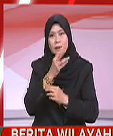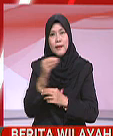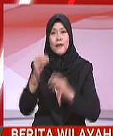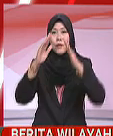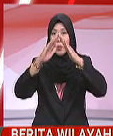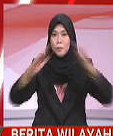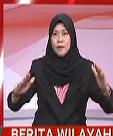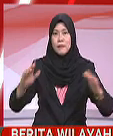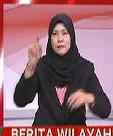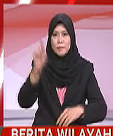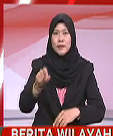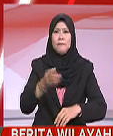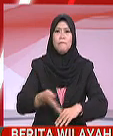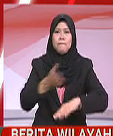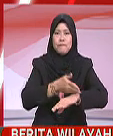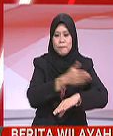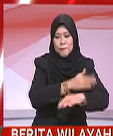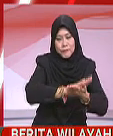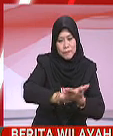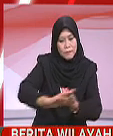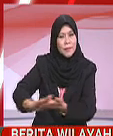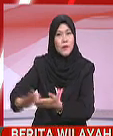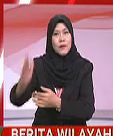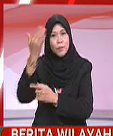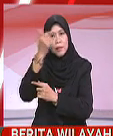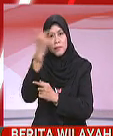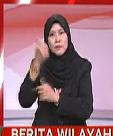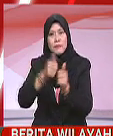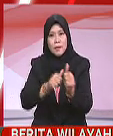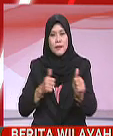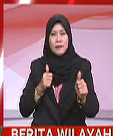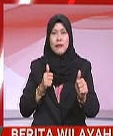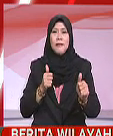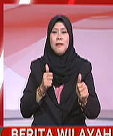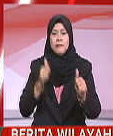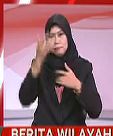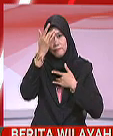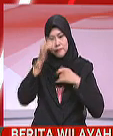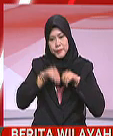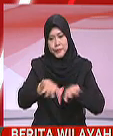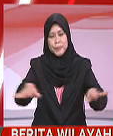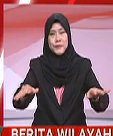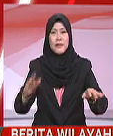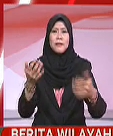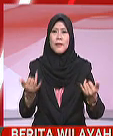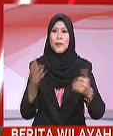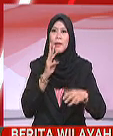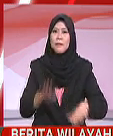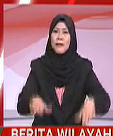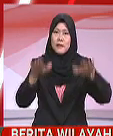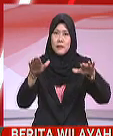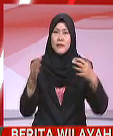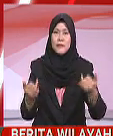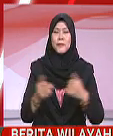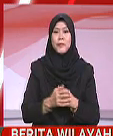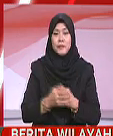kediaman perlu ditingkatkan bagi mengelak wabak penyakit berjangkit bawaan air ketika musim banjir ini. Pakar Perubatan Kesihatan